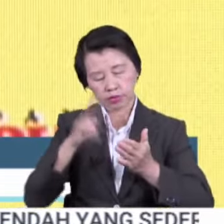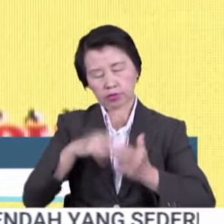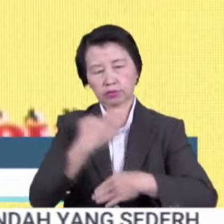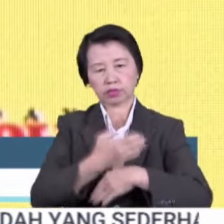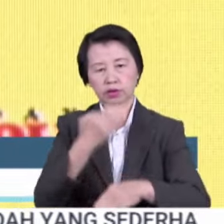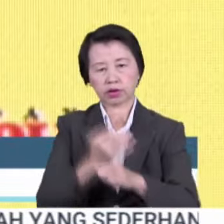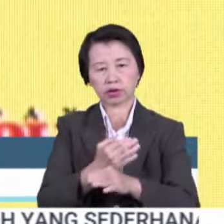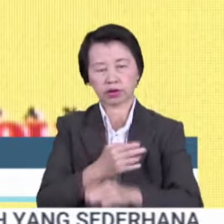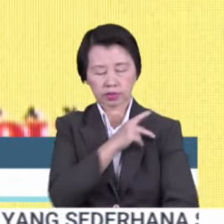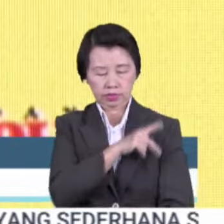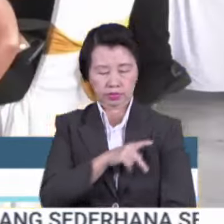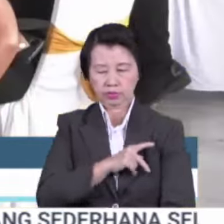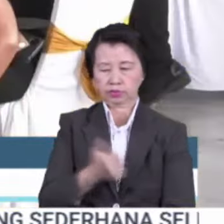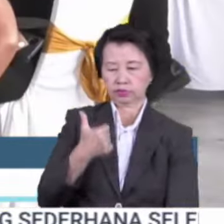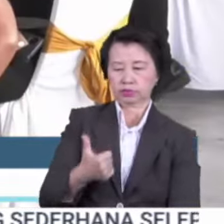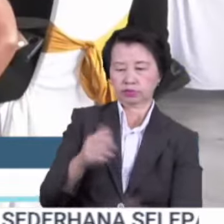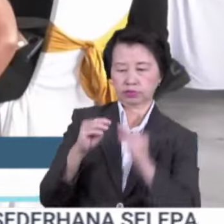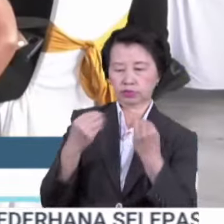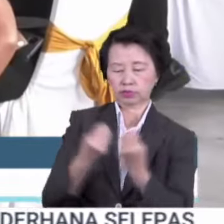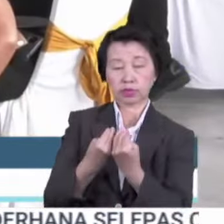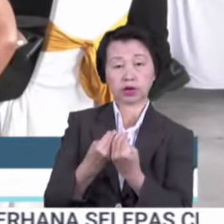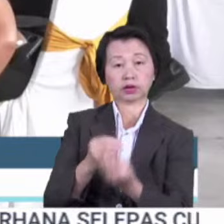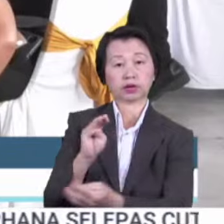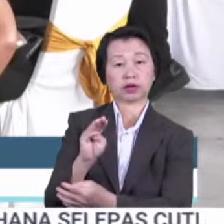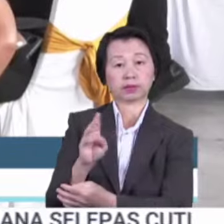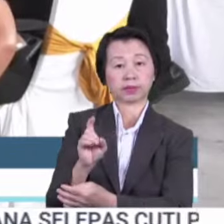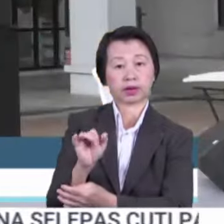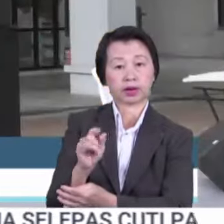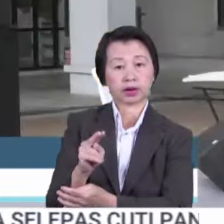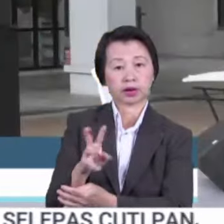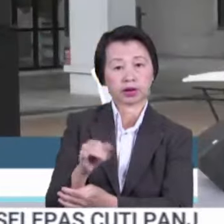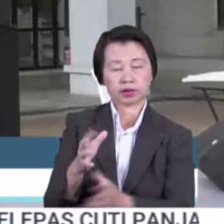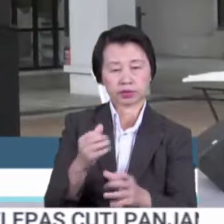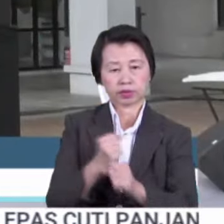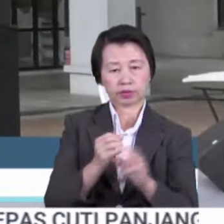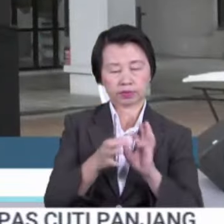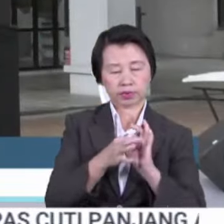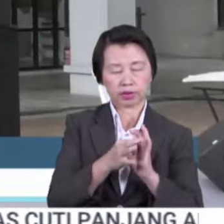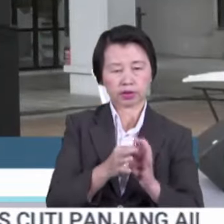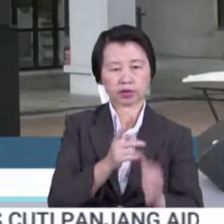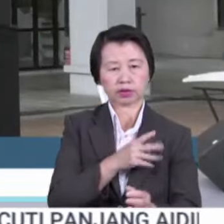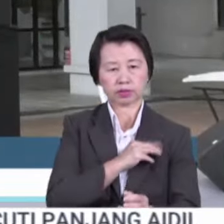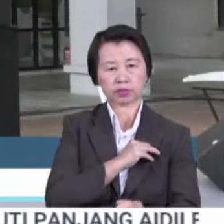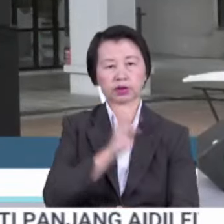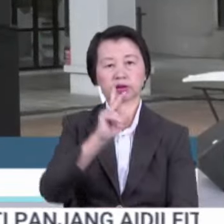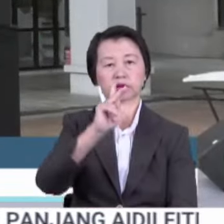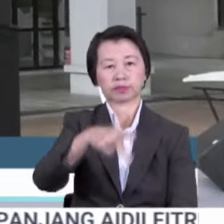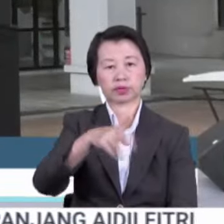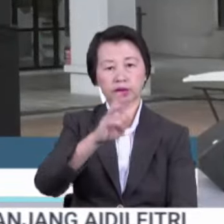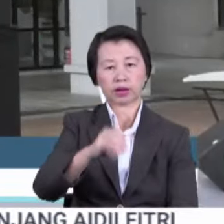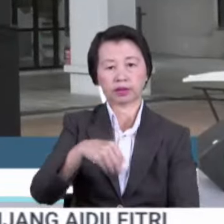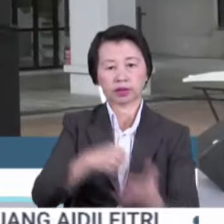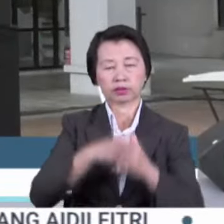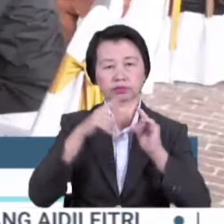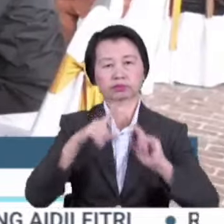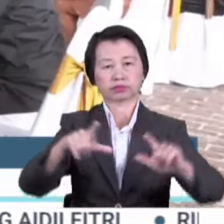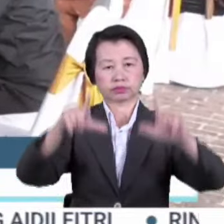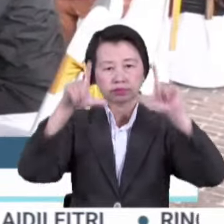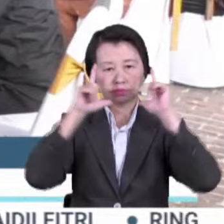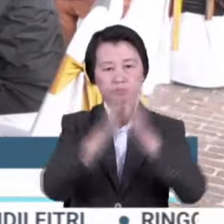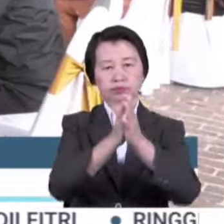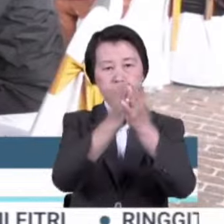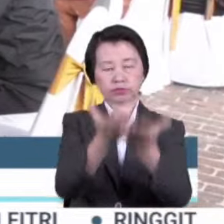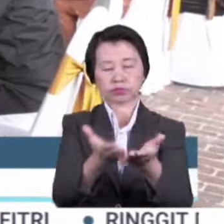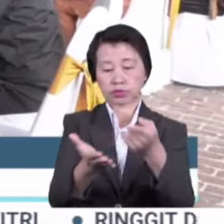kepribadian unggul masyarakat madani mendapat kerjasama erat Kementerian pernikahan KPM dalam mematamatkan buku